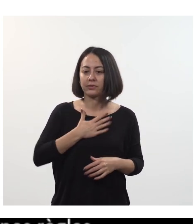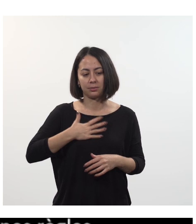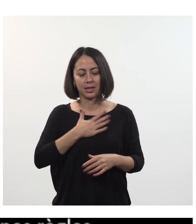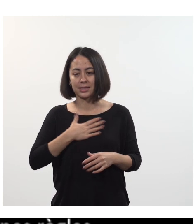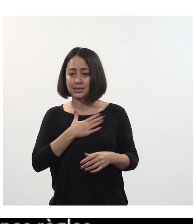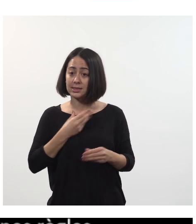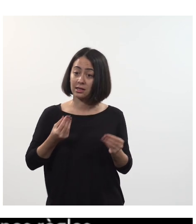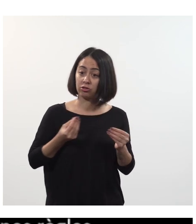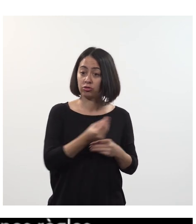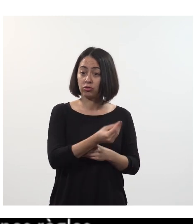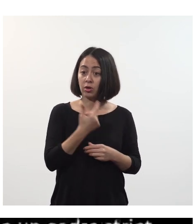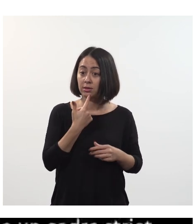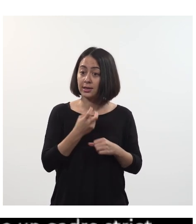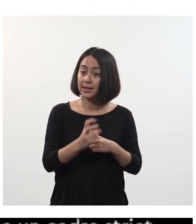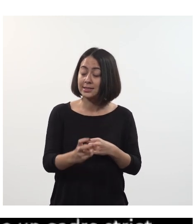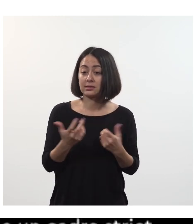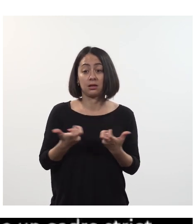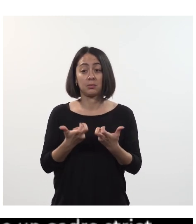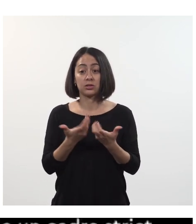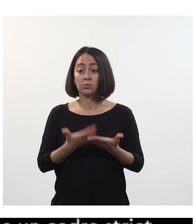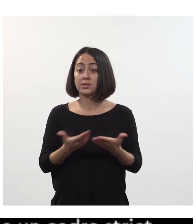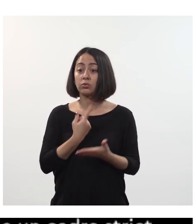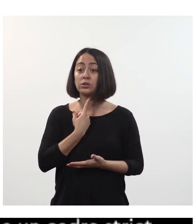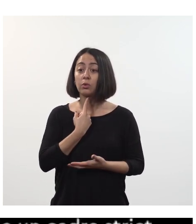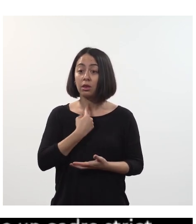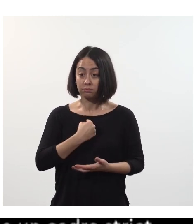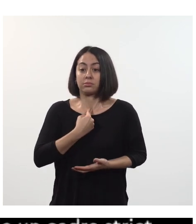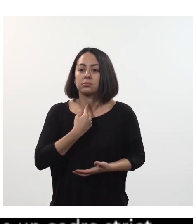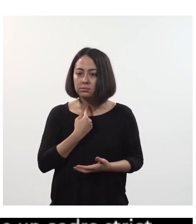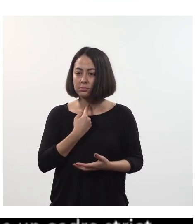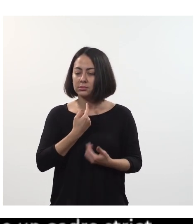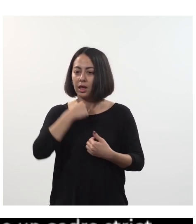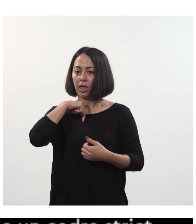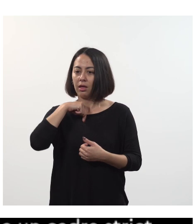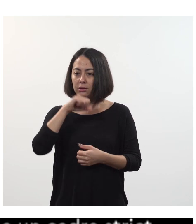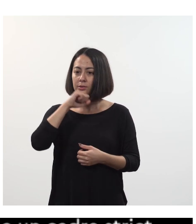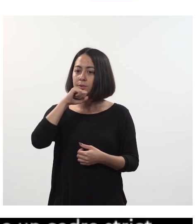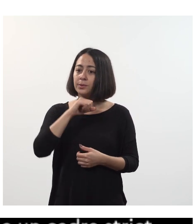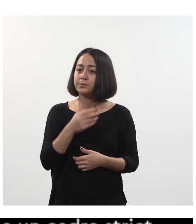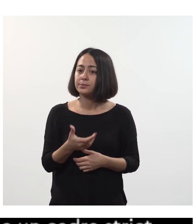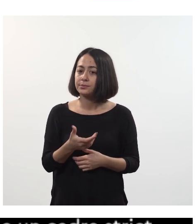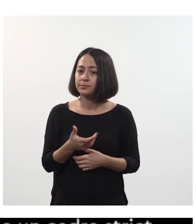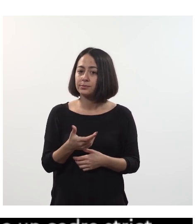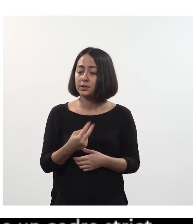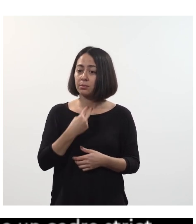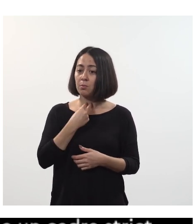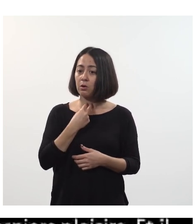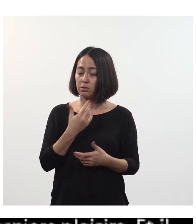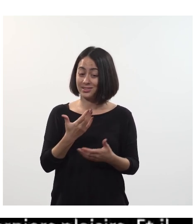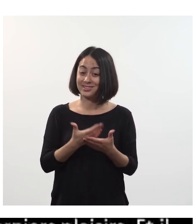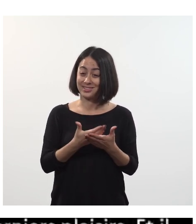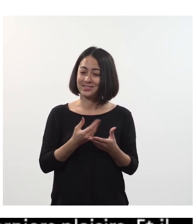si on évoque les fausses routes, donc c'est quelque chose qui altère beaucoup, bien sûr, le plaisir alimentaire.